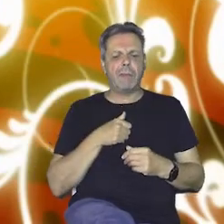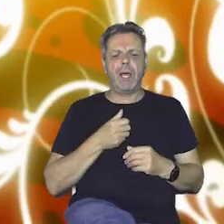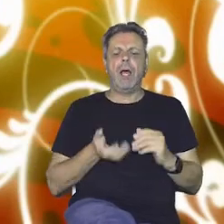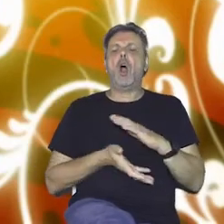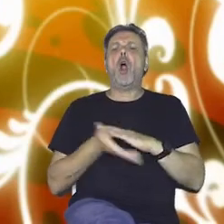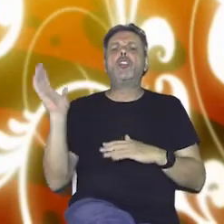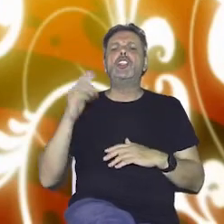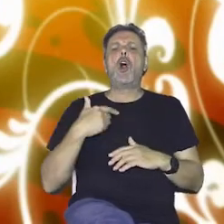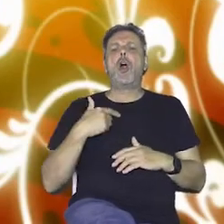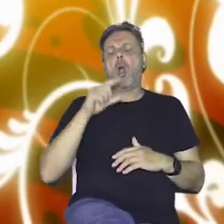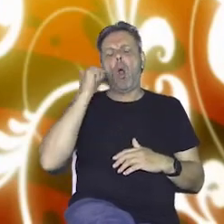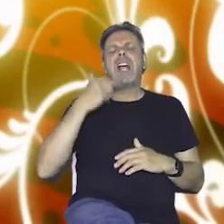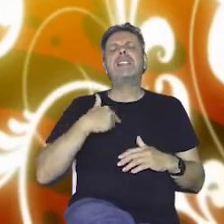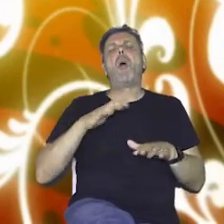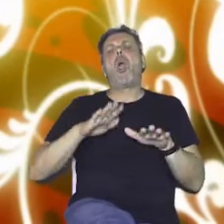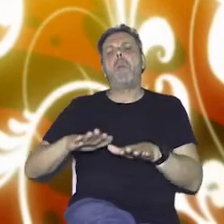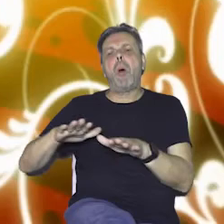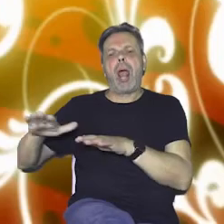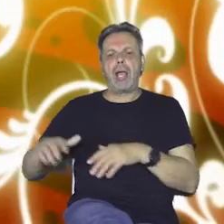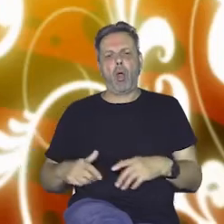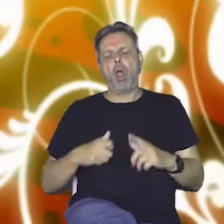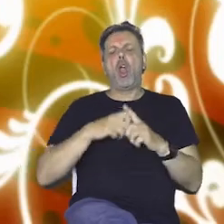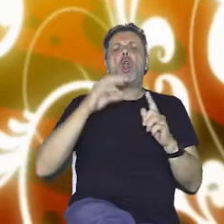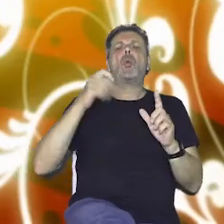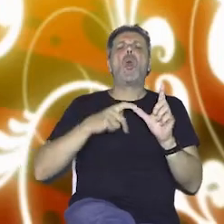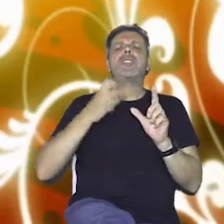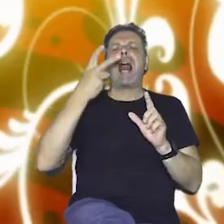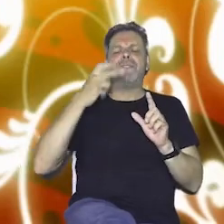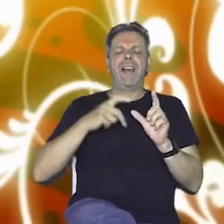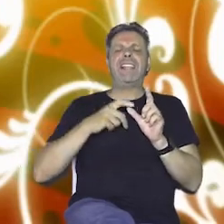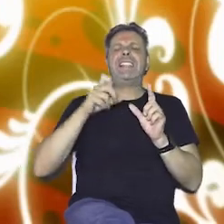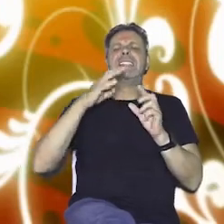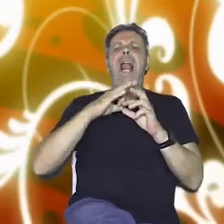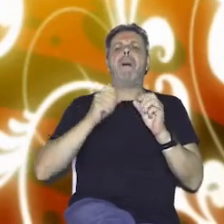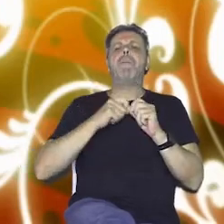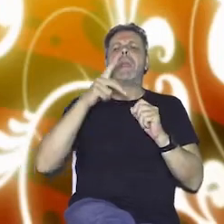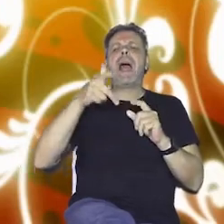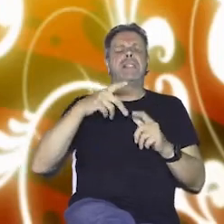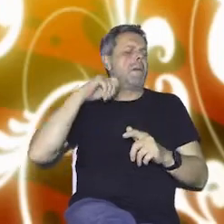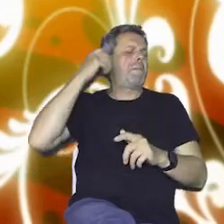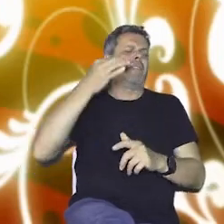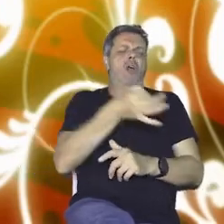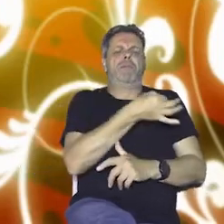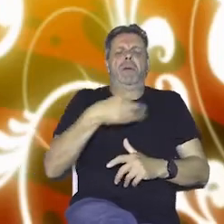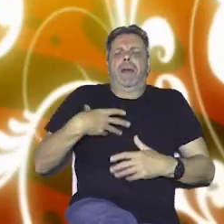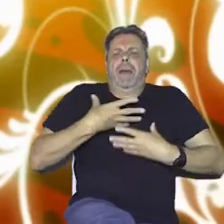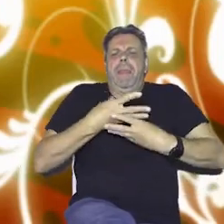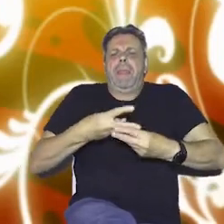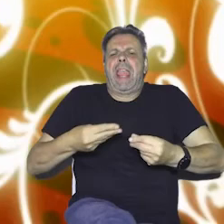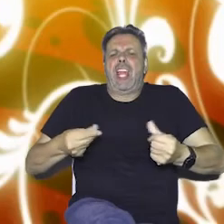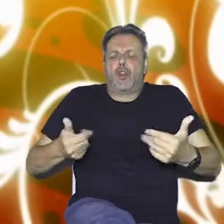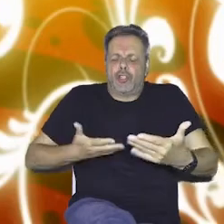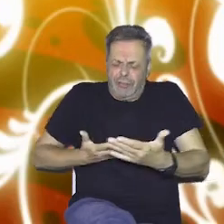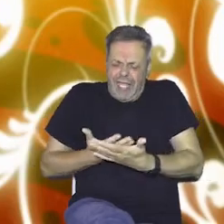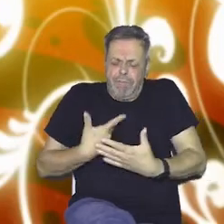je Otac moj polako, da. Što Krunoslav Slabinac pjeva savršeno, s nježnošću, sa